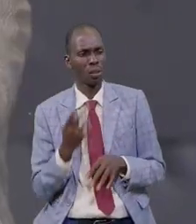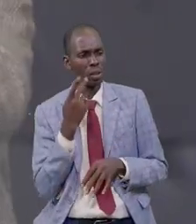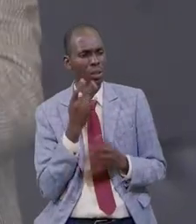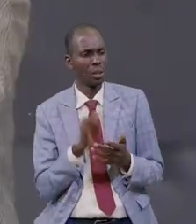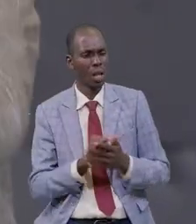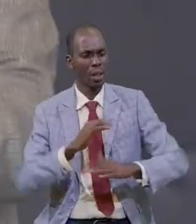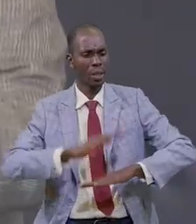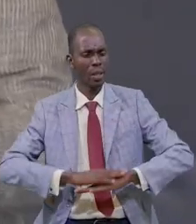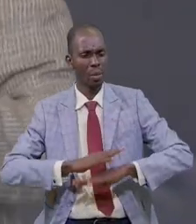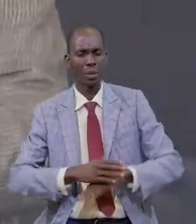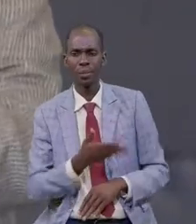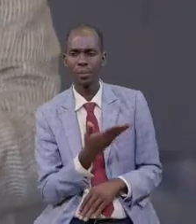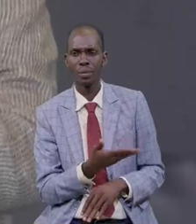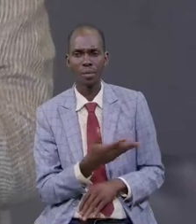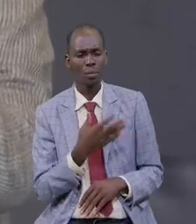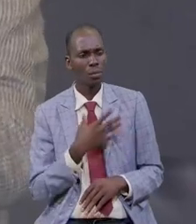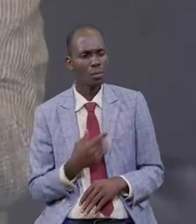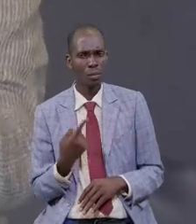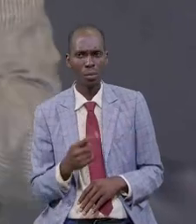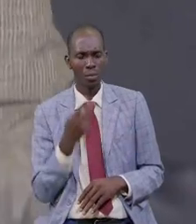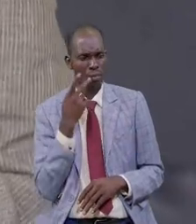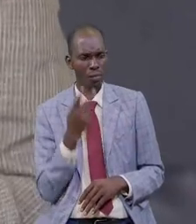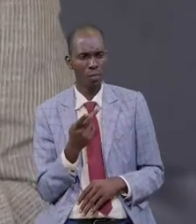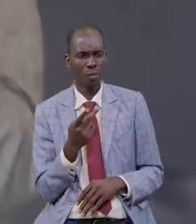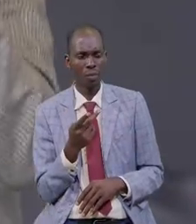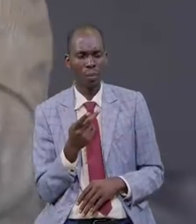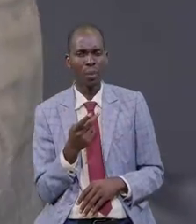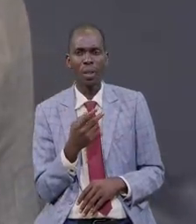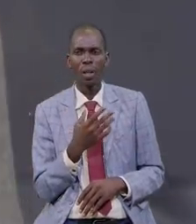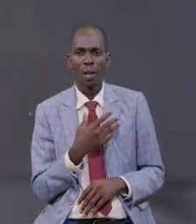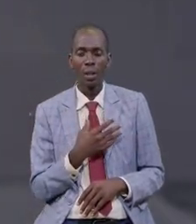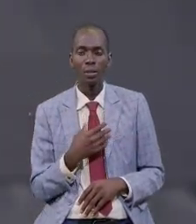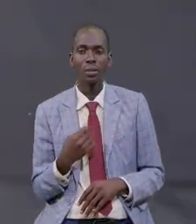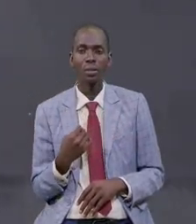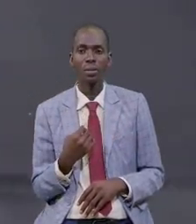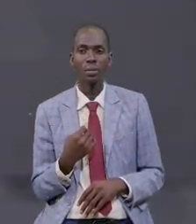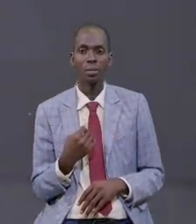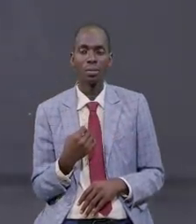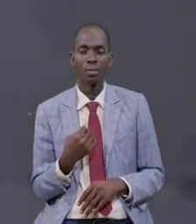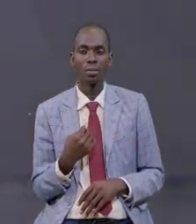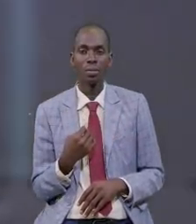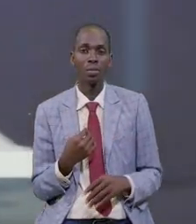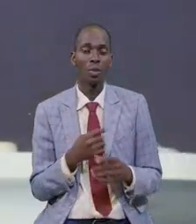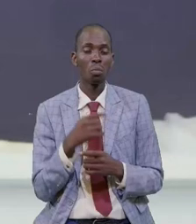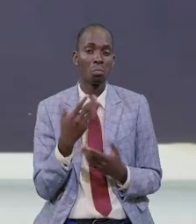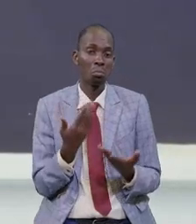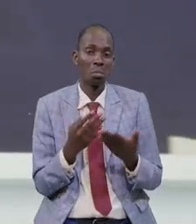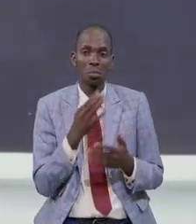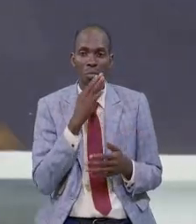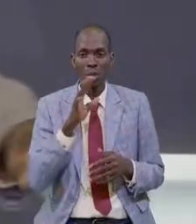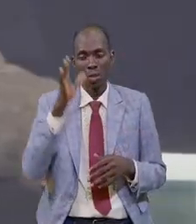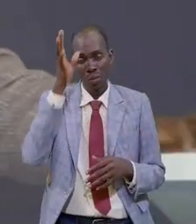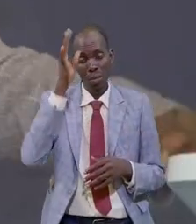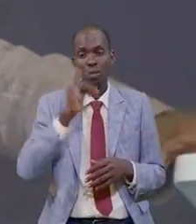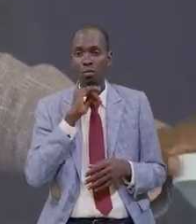table là-bas et ça bouge quand ton père ou ta